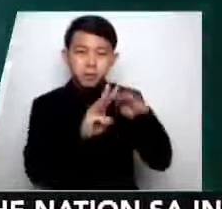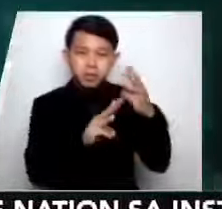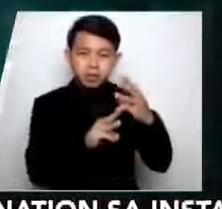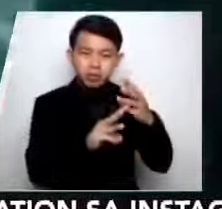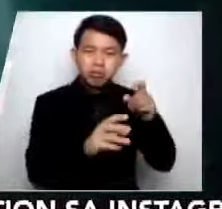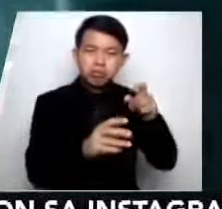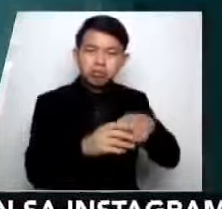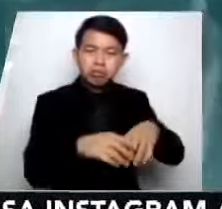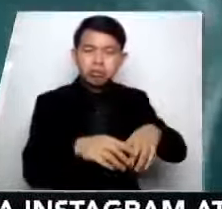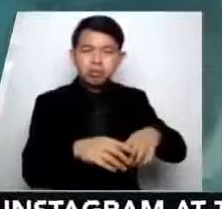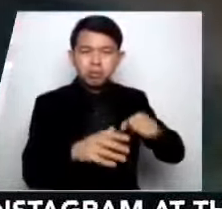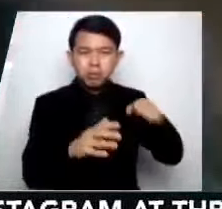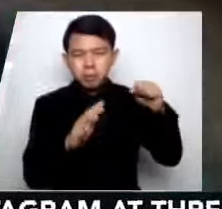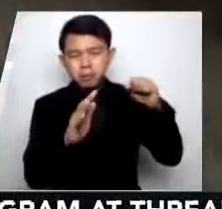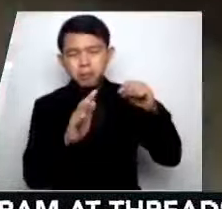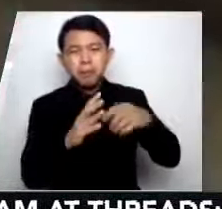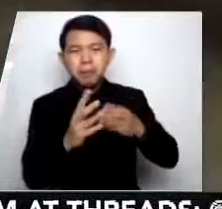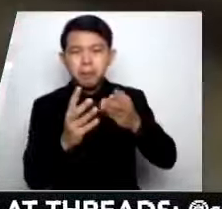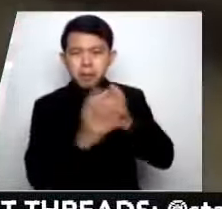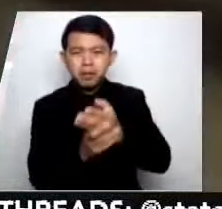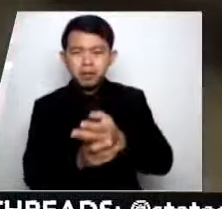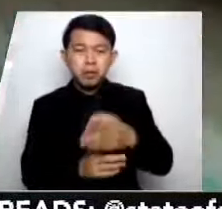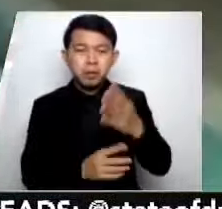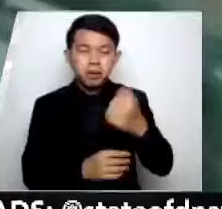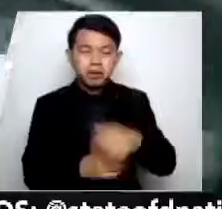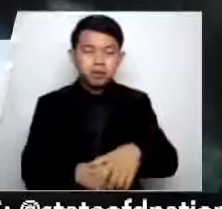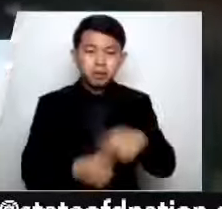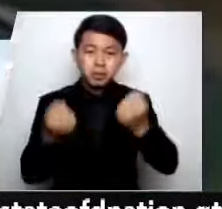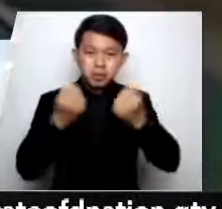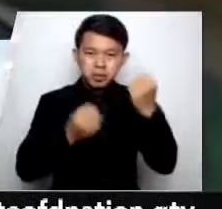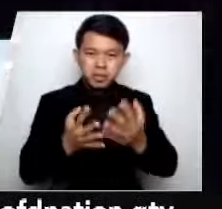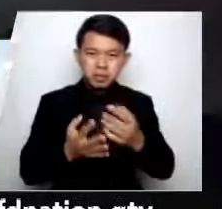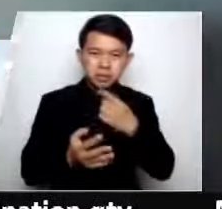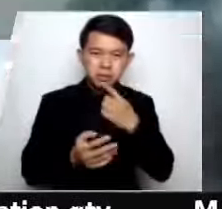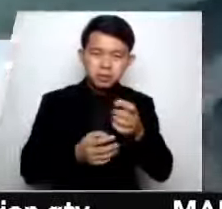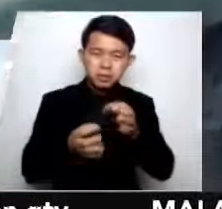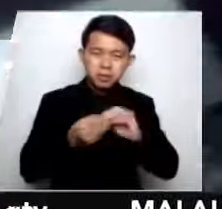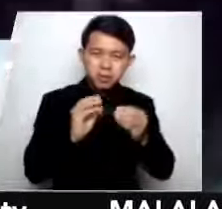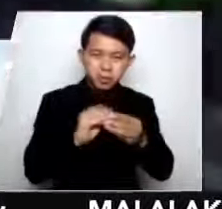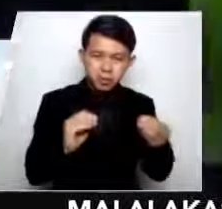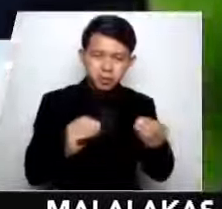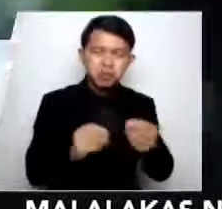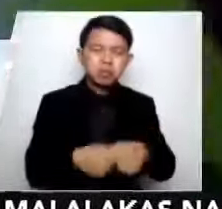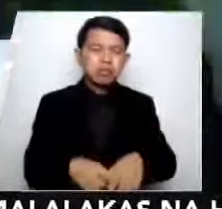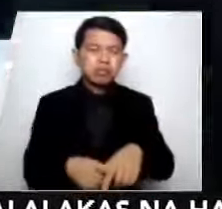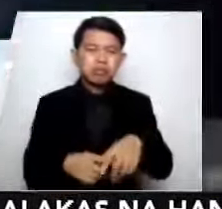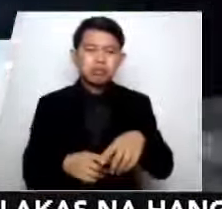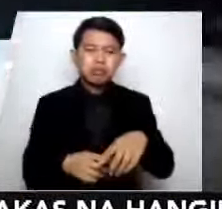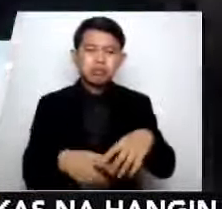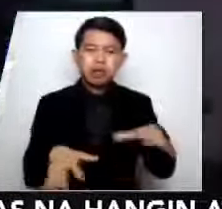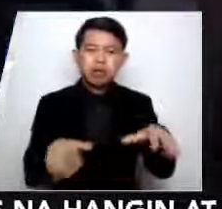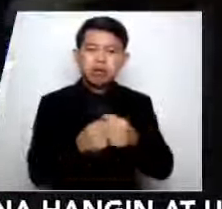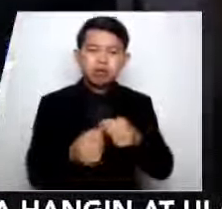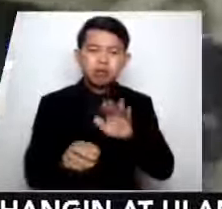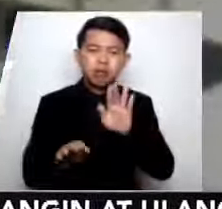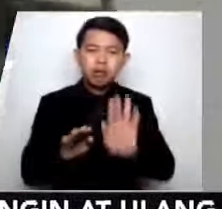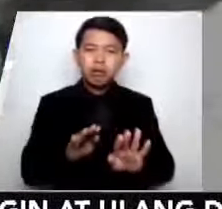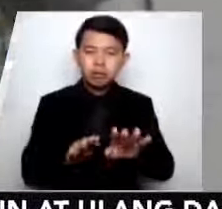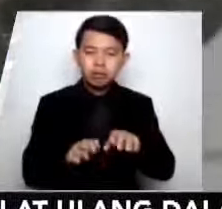ng driver, aksidente niyang nadiinan ang pag-apak sa selinyador, kaya dumiretso sa pool ang kotse.